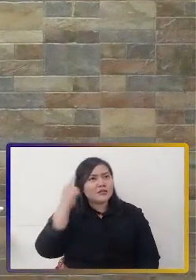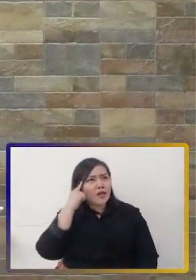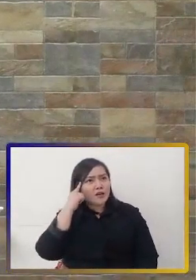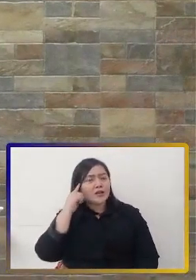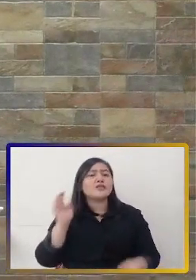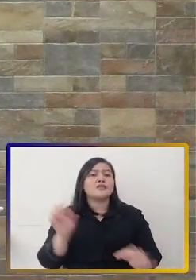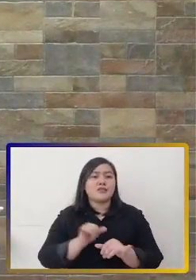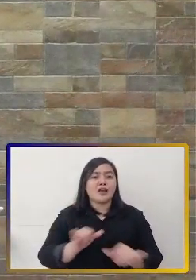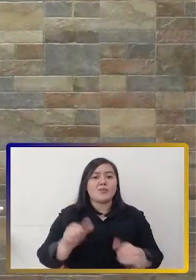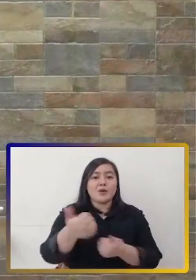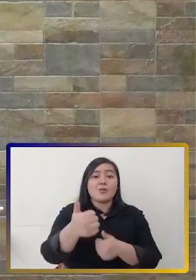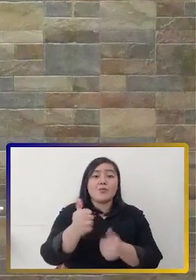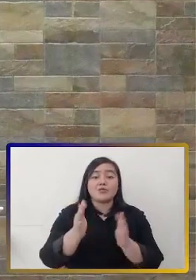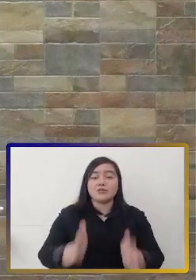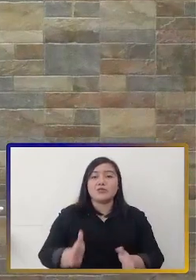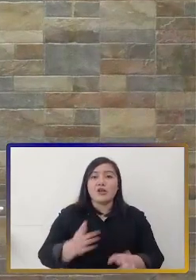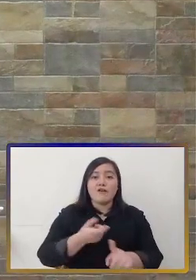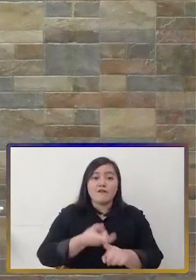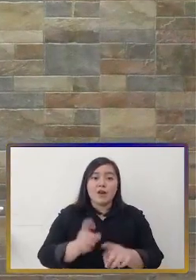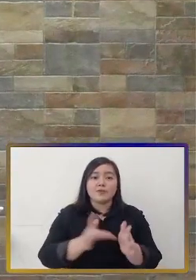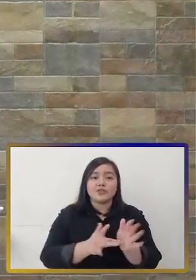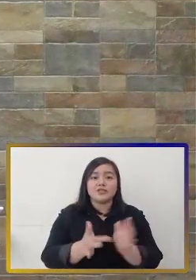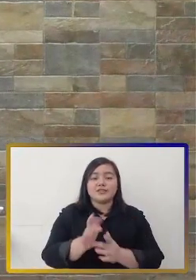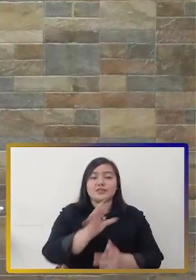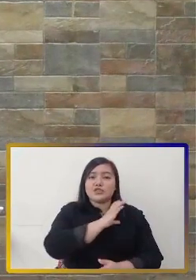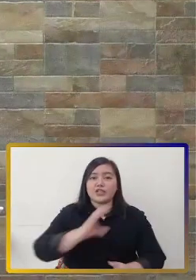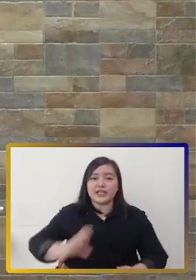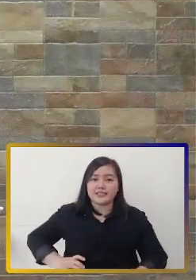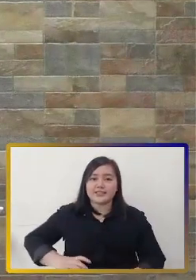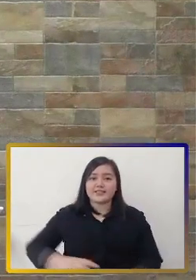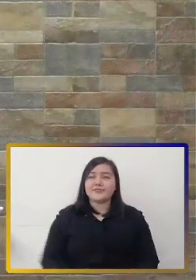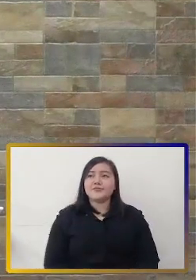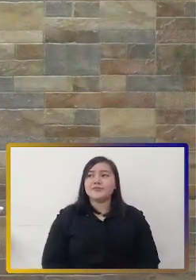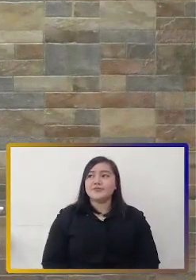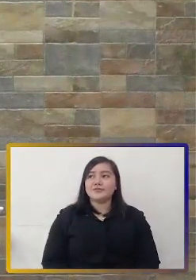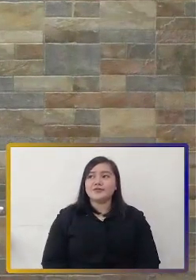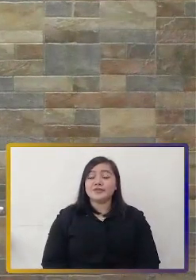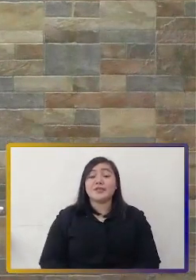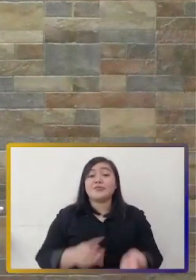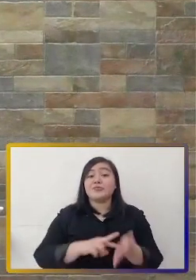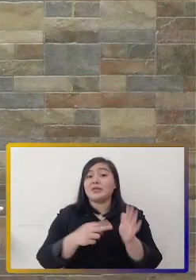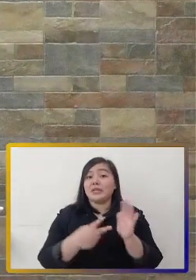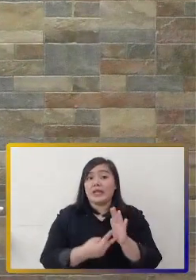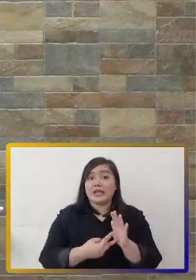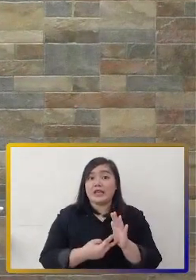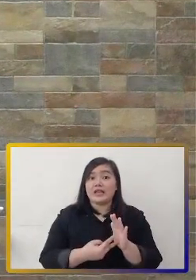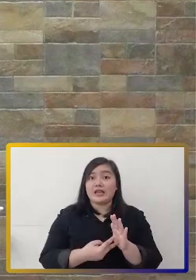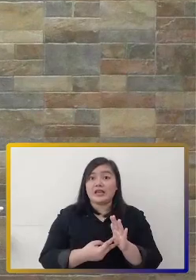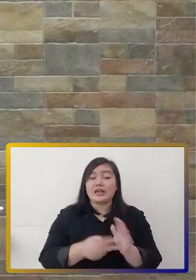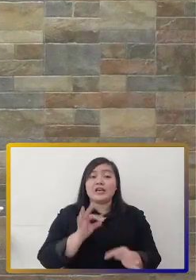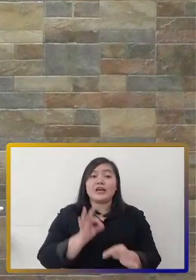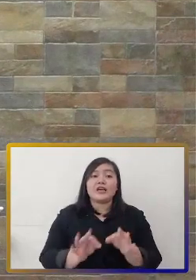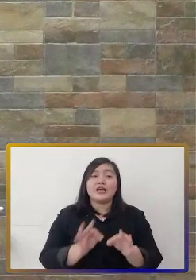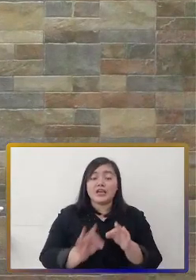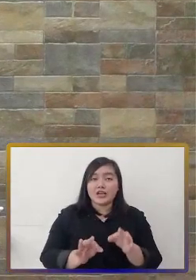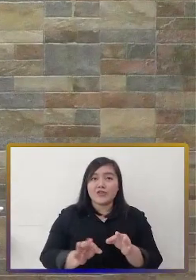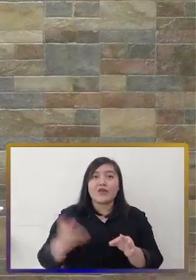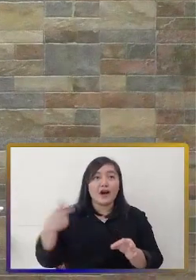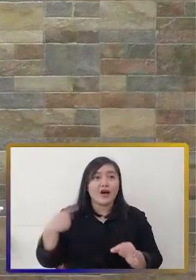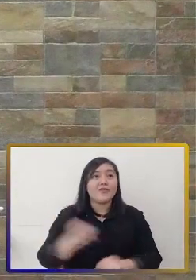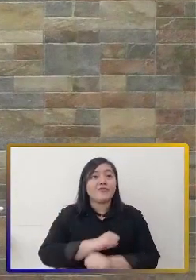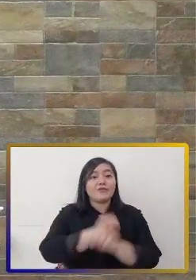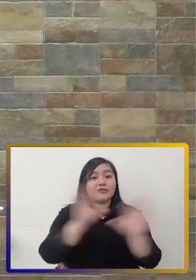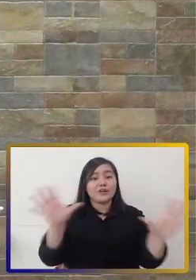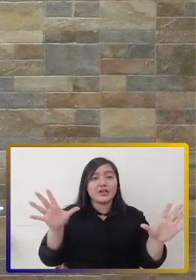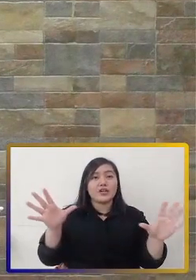me. Kanino ba nanggaling yung mga apostles? Sa Panginoon Jesucristo. Therefore, kung maliwanag na may